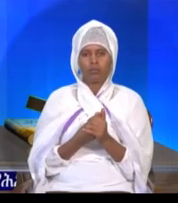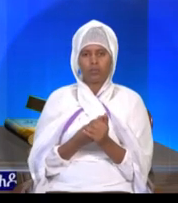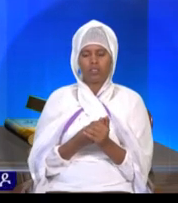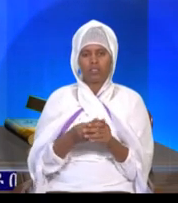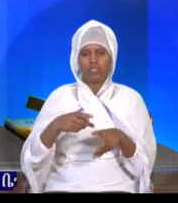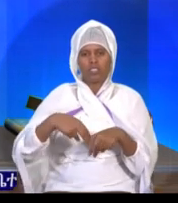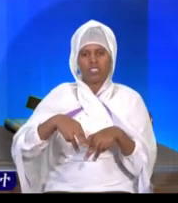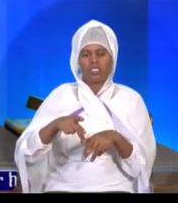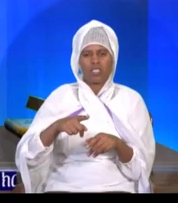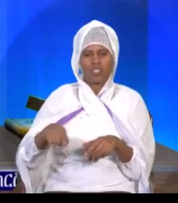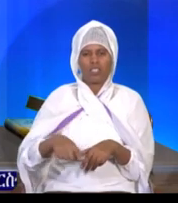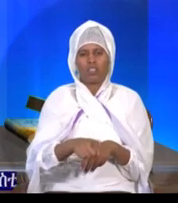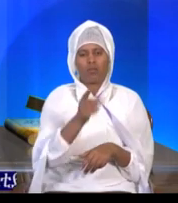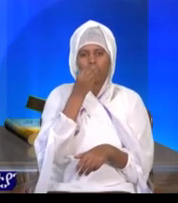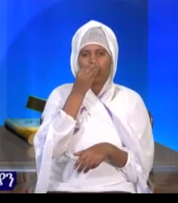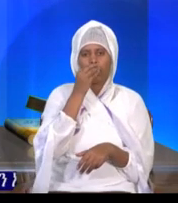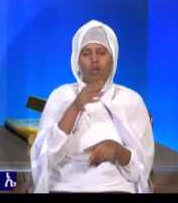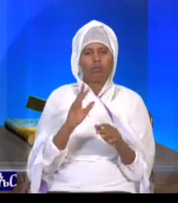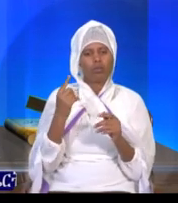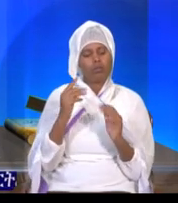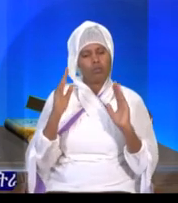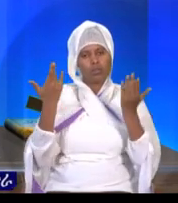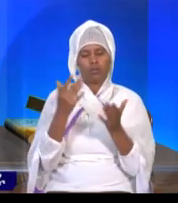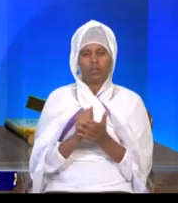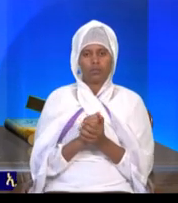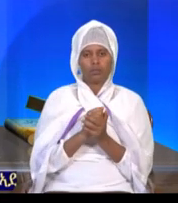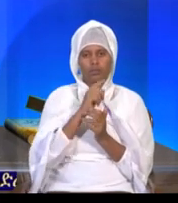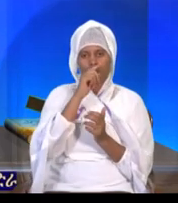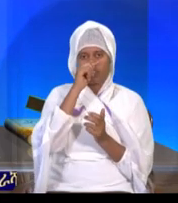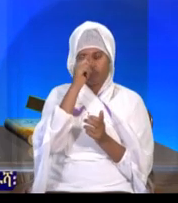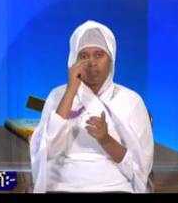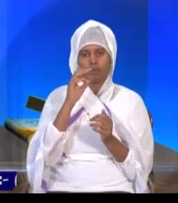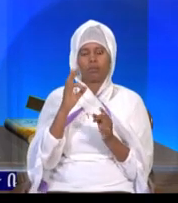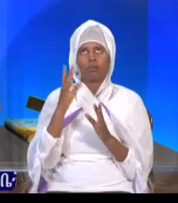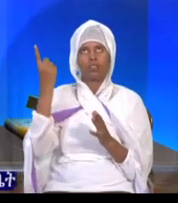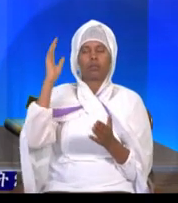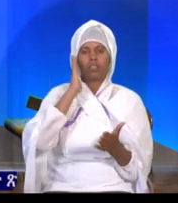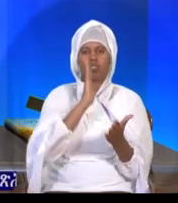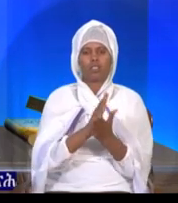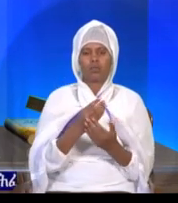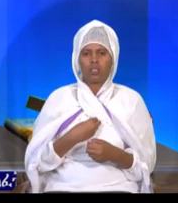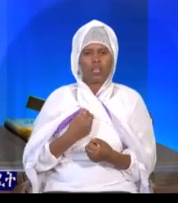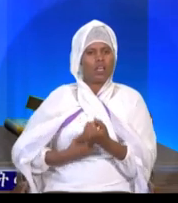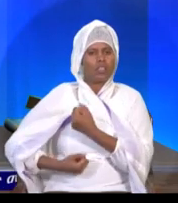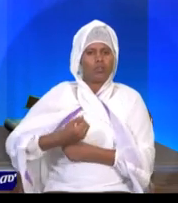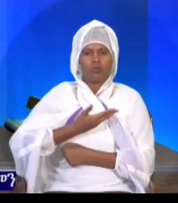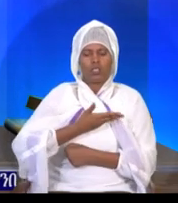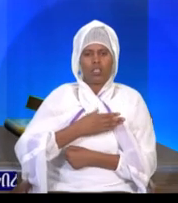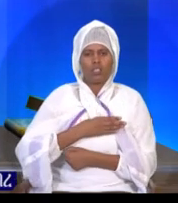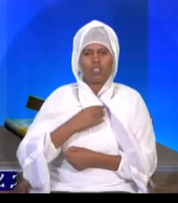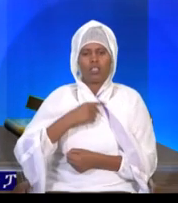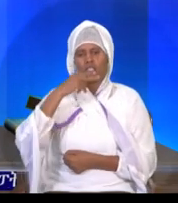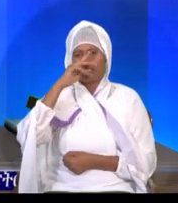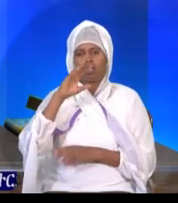ቋርፍ ናይቲ ምድሪ እናበልዐ ምስም ገዳማውያን ዘይኮነ በይኑ ተቐመጠ ይብሉ ኣምላ ከመይ ኢልካ ንዓይቕራ ትብለለይ ኣነ ሓጢአተኛ